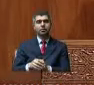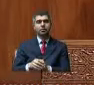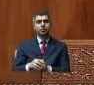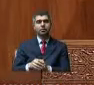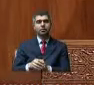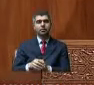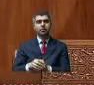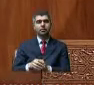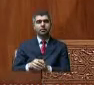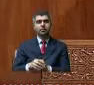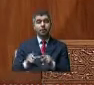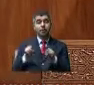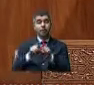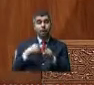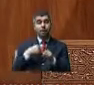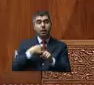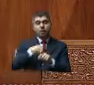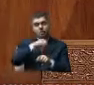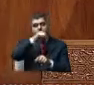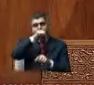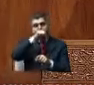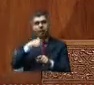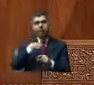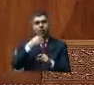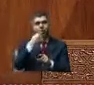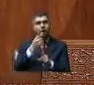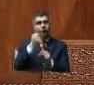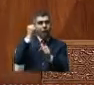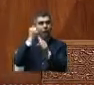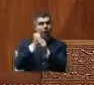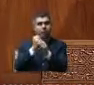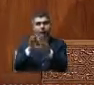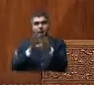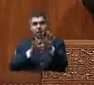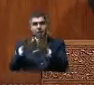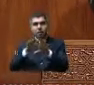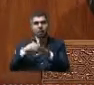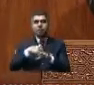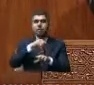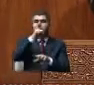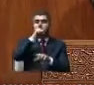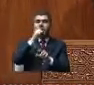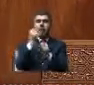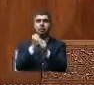عزيز عليا، صحيح اللي كيخدم عزيز عليا يكون من البيبيس ولا من شي واحد اخر دبر المخ.